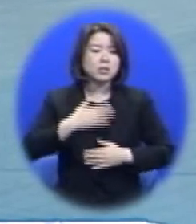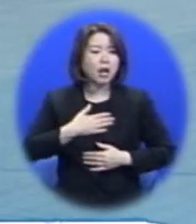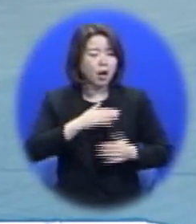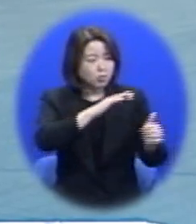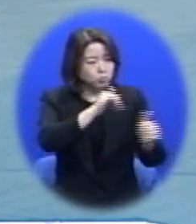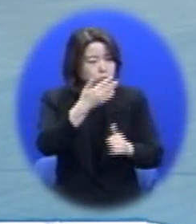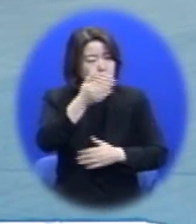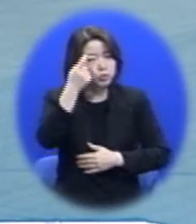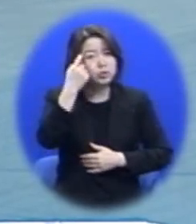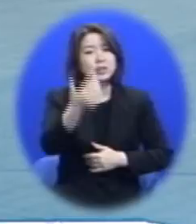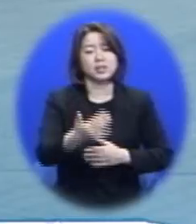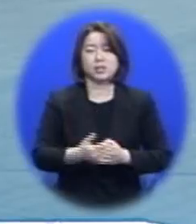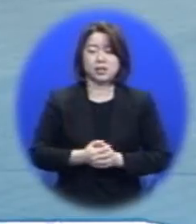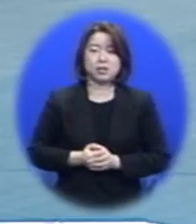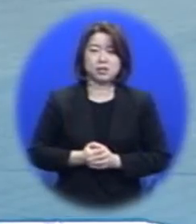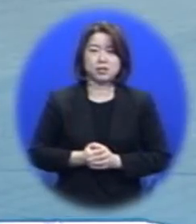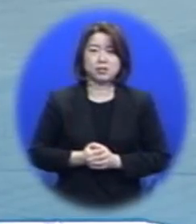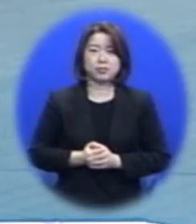불러주겠어요?